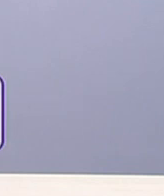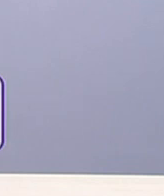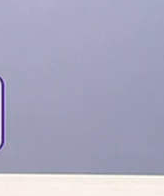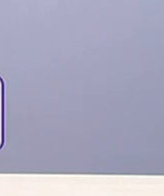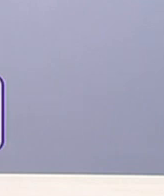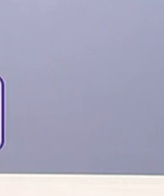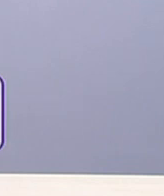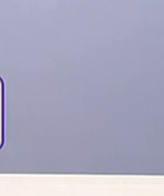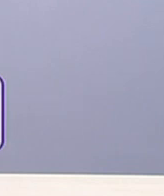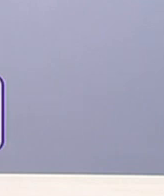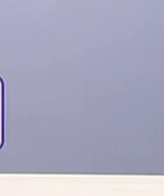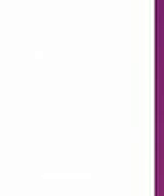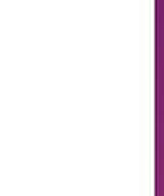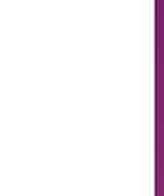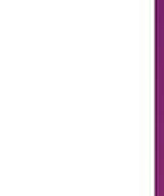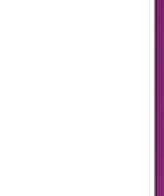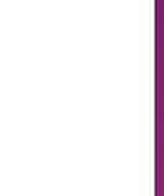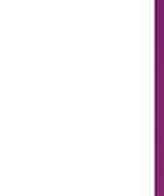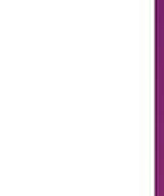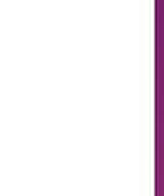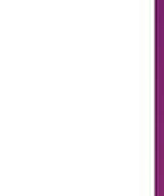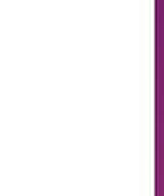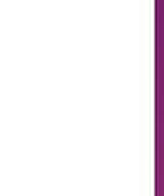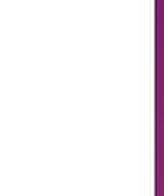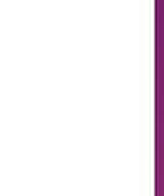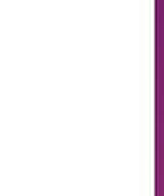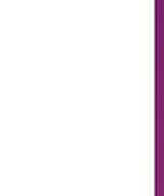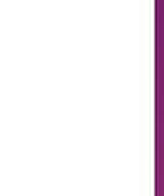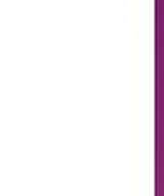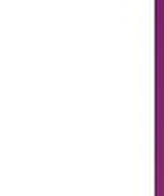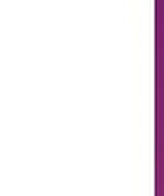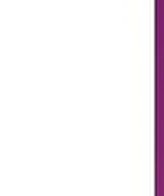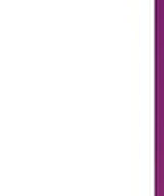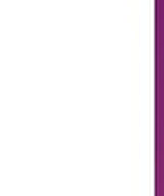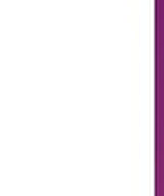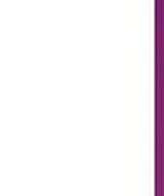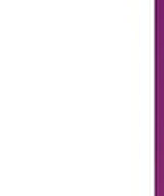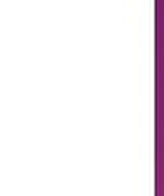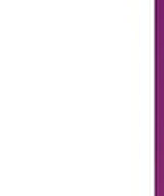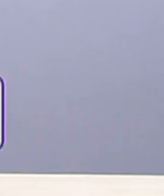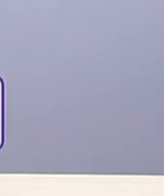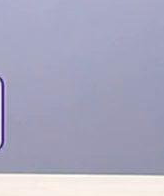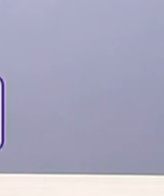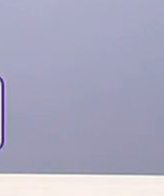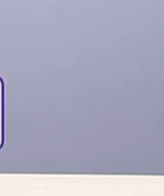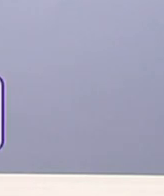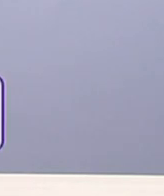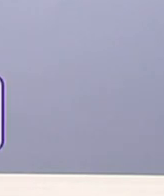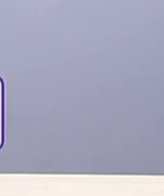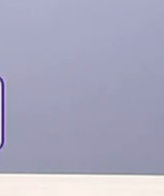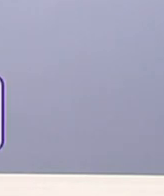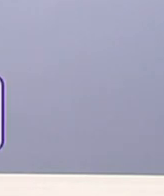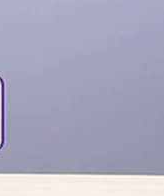I like cleaning the house. Мен үйді тазалағанды ұнатамын.